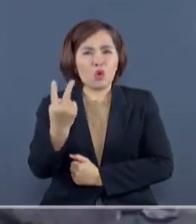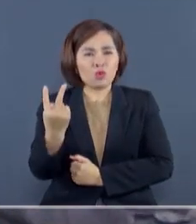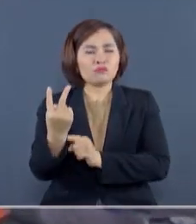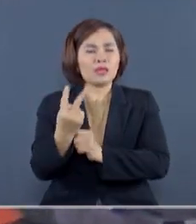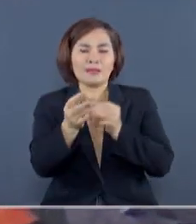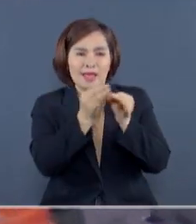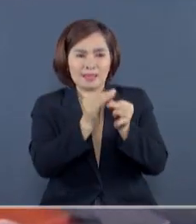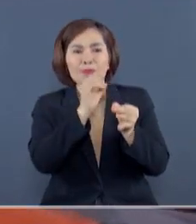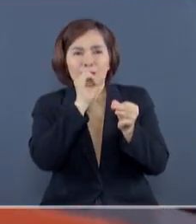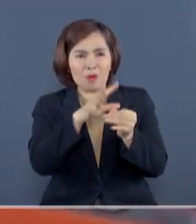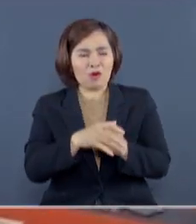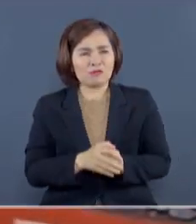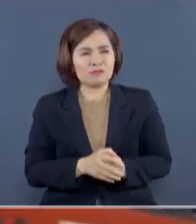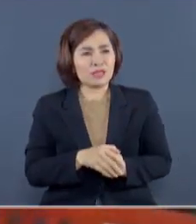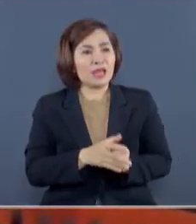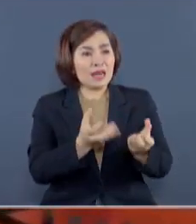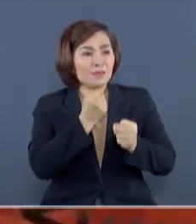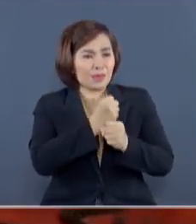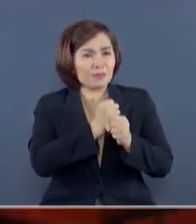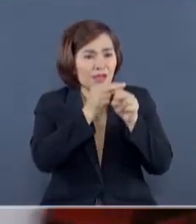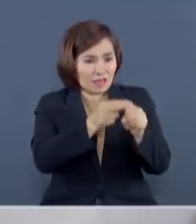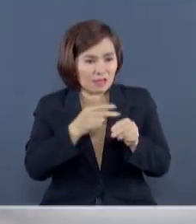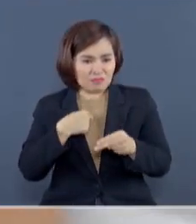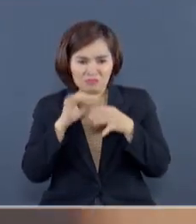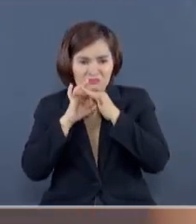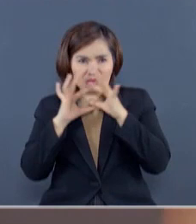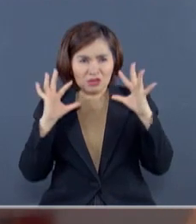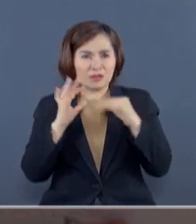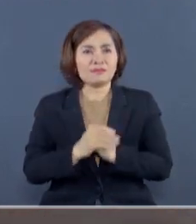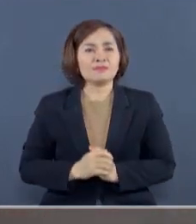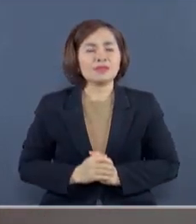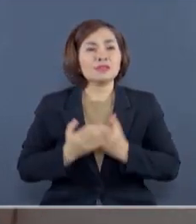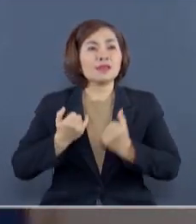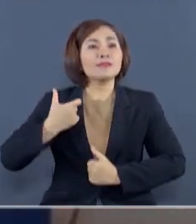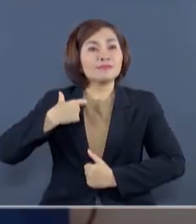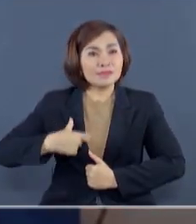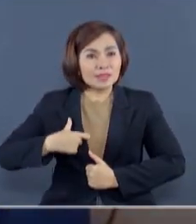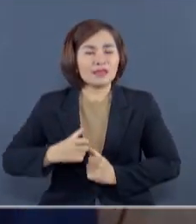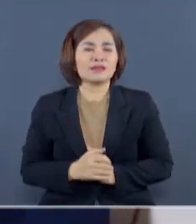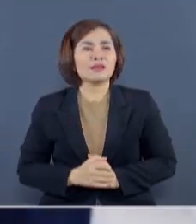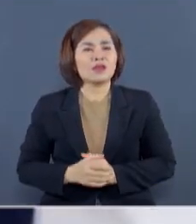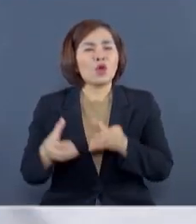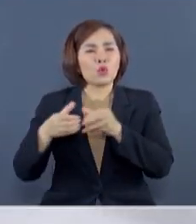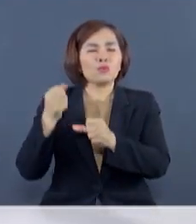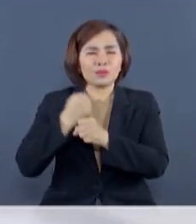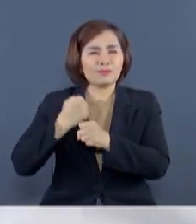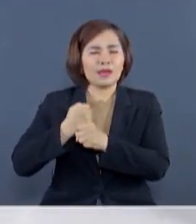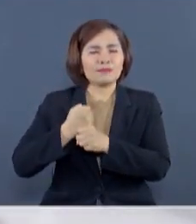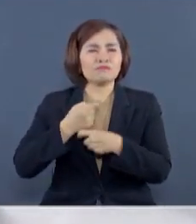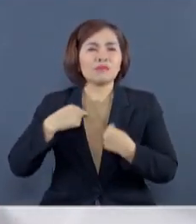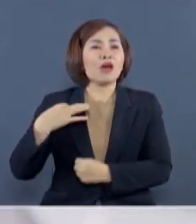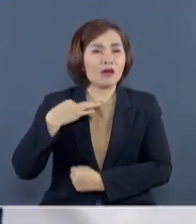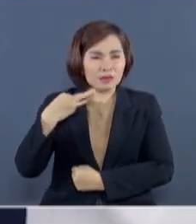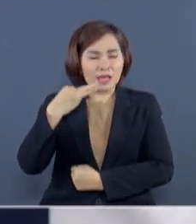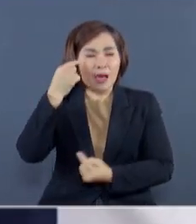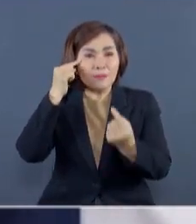คะยืนยันว่าเด็กๆรับงานกันเองเธอไม่เกี่ยวค่ะทนายไพศาลเรืองฤทธิ์พร้อมกับกลุ่มจิตอาสาช่วย